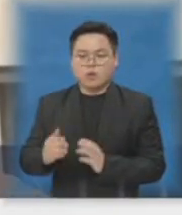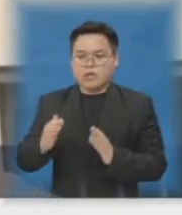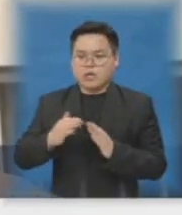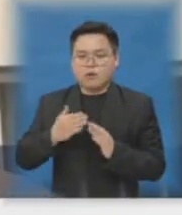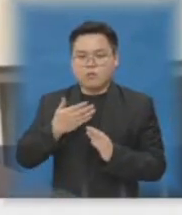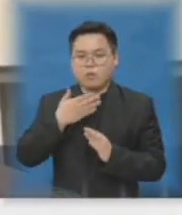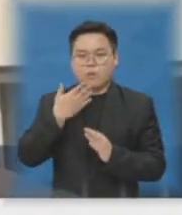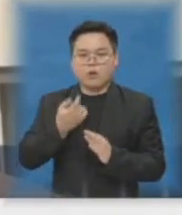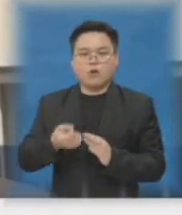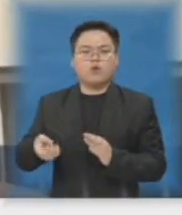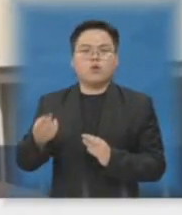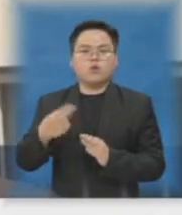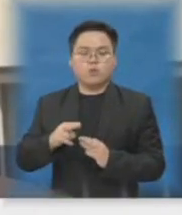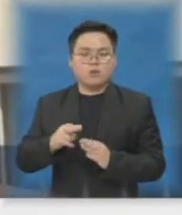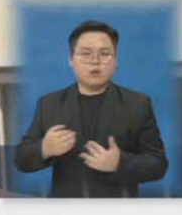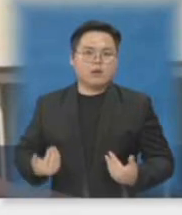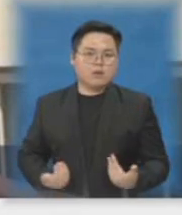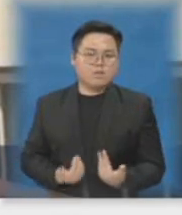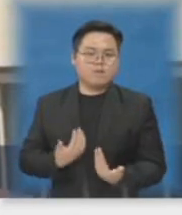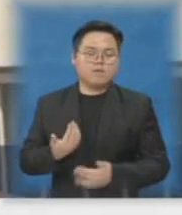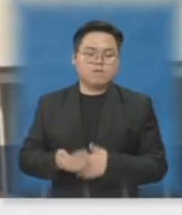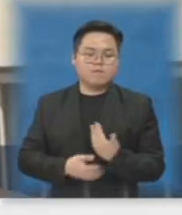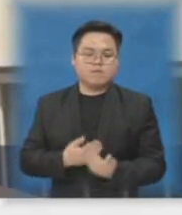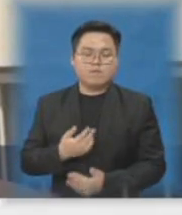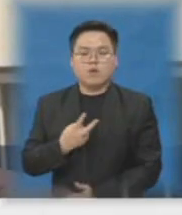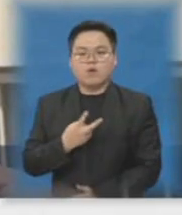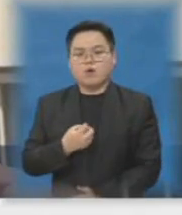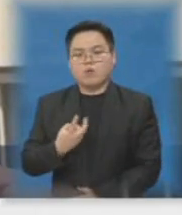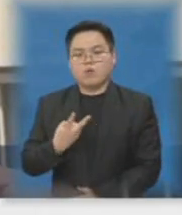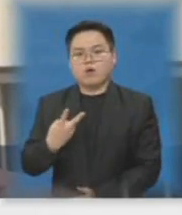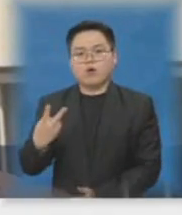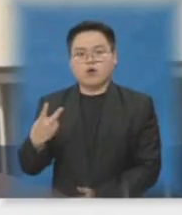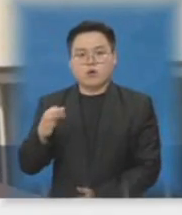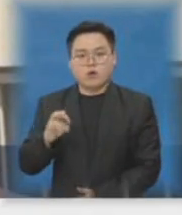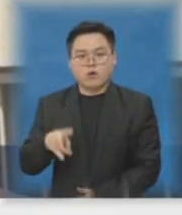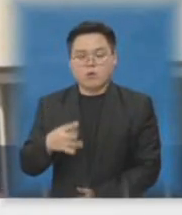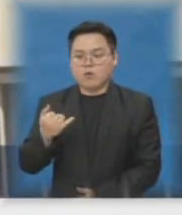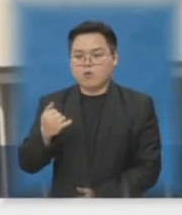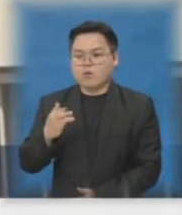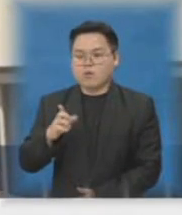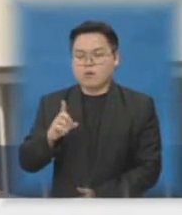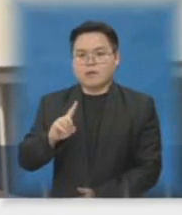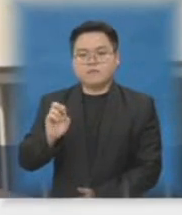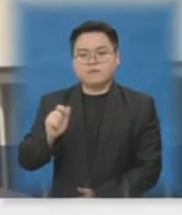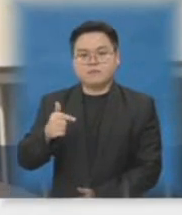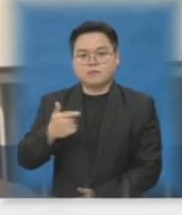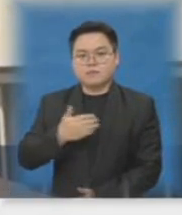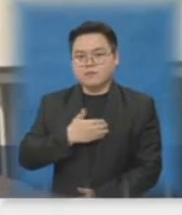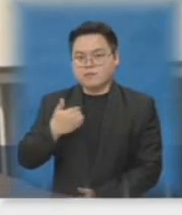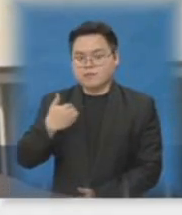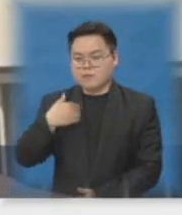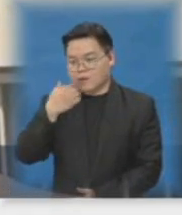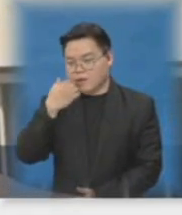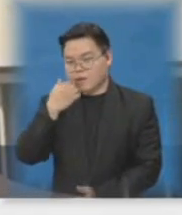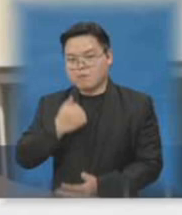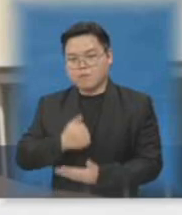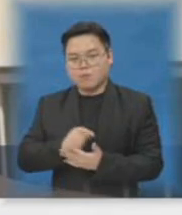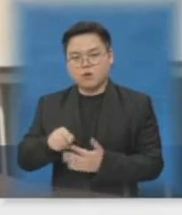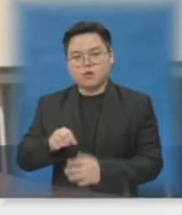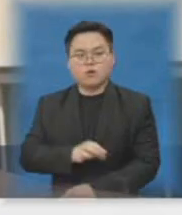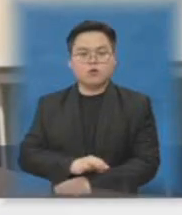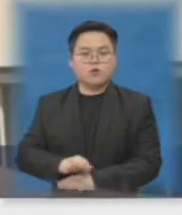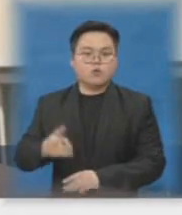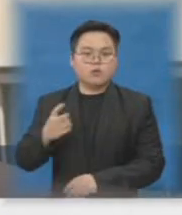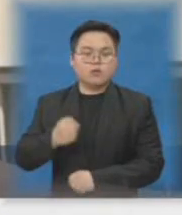хүнд нөхцөл байдалтай явж ирсэн. Ингээд 2022 онд нийслэлийн засаг даргын захирамж гарч одоо тухайн төслийн үйл